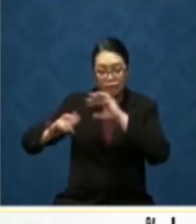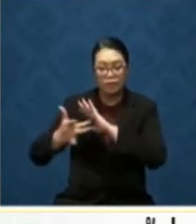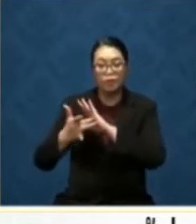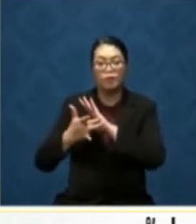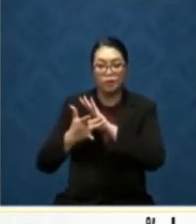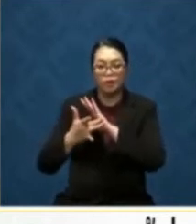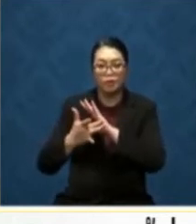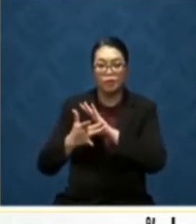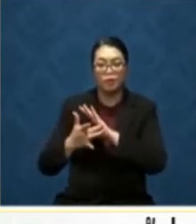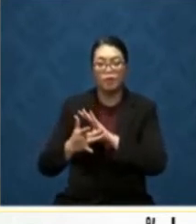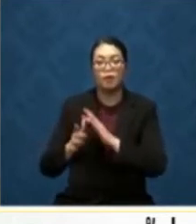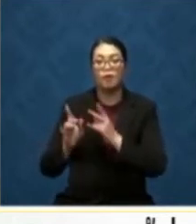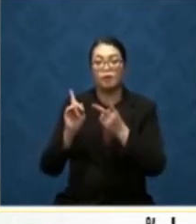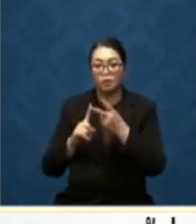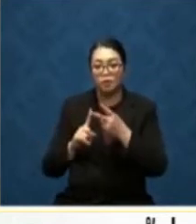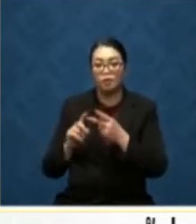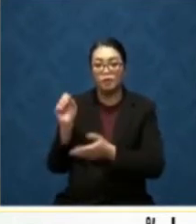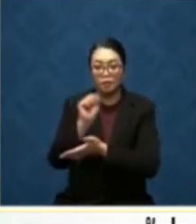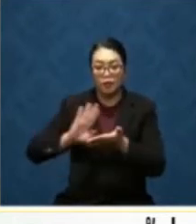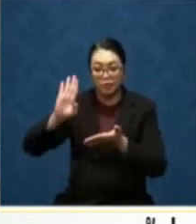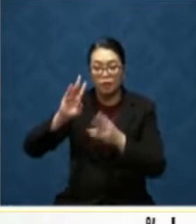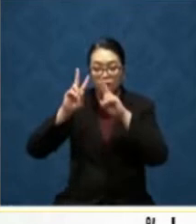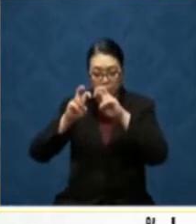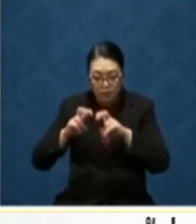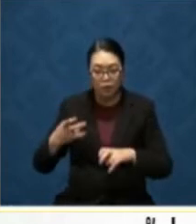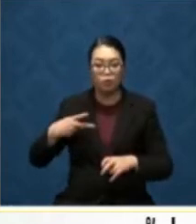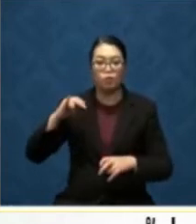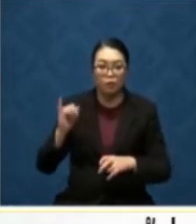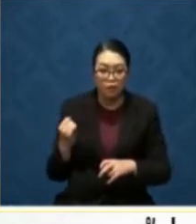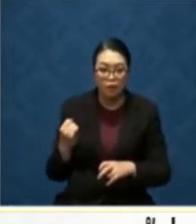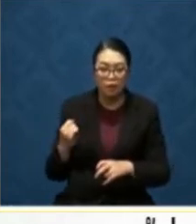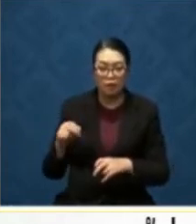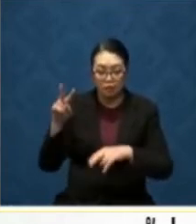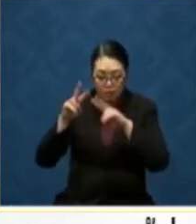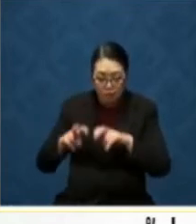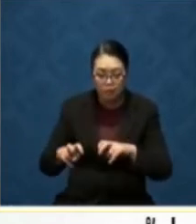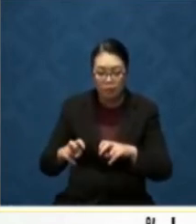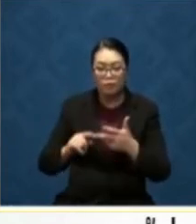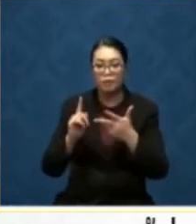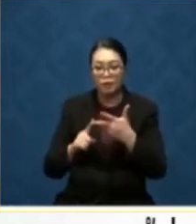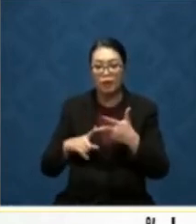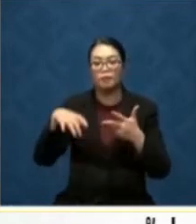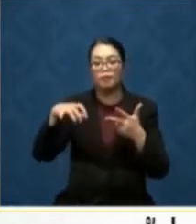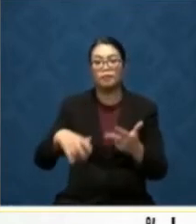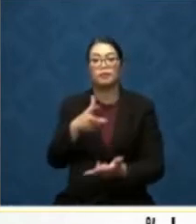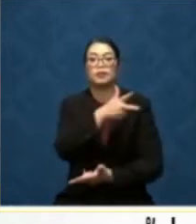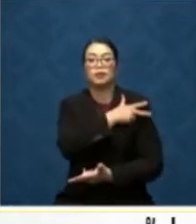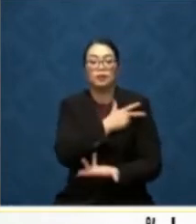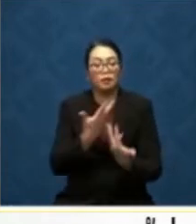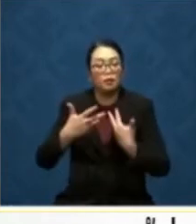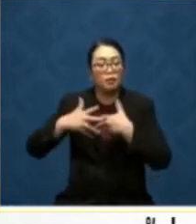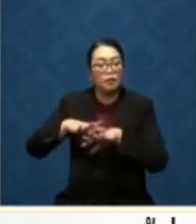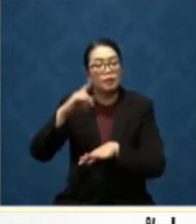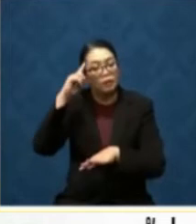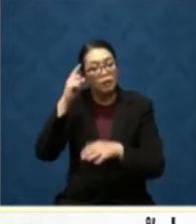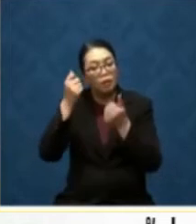วิญาลัย จุราพรและสาบันวิจัยุราพรตลอดถึงสาบันร์บนดิตศึษาที่